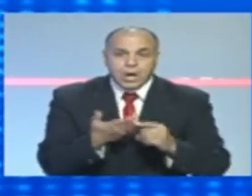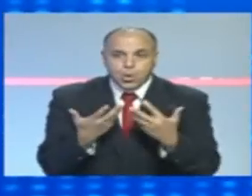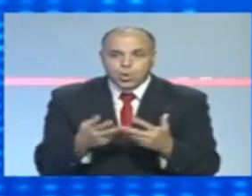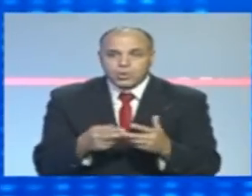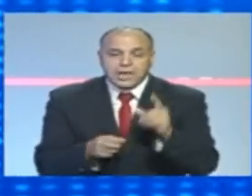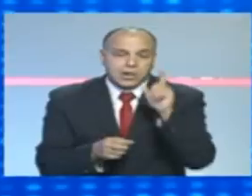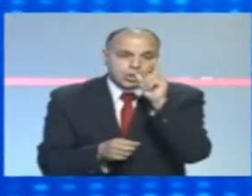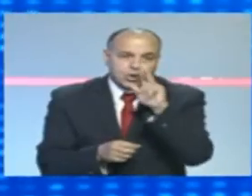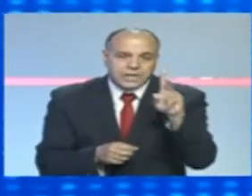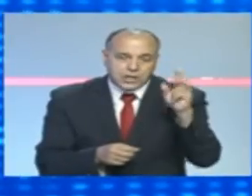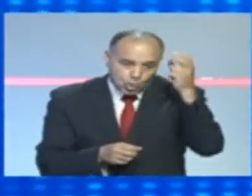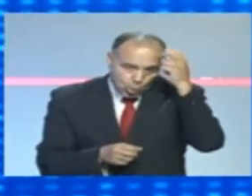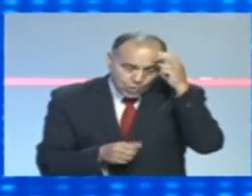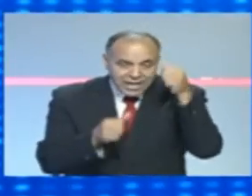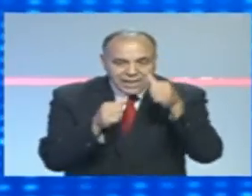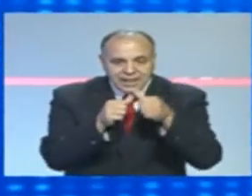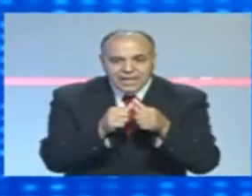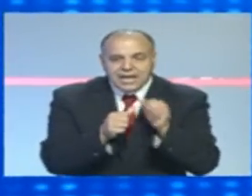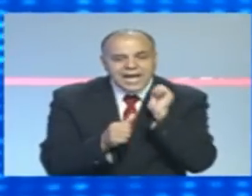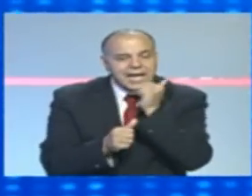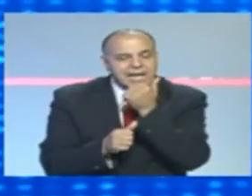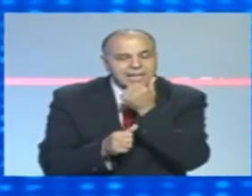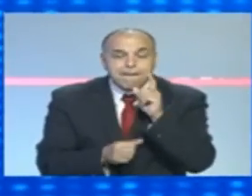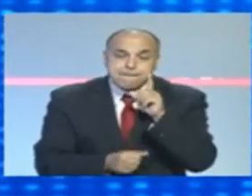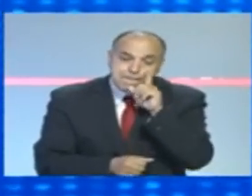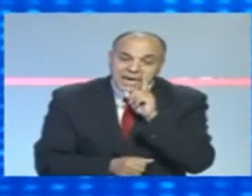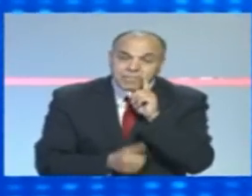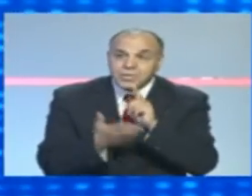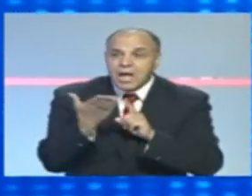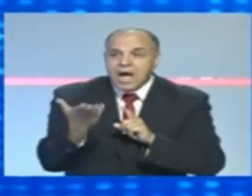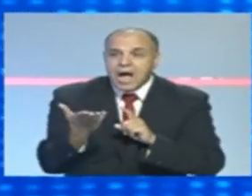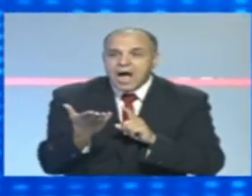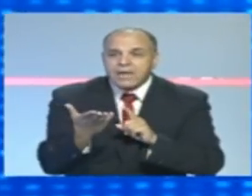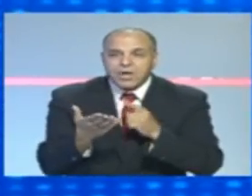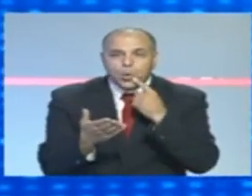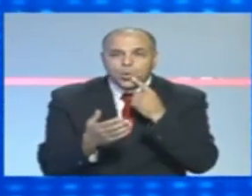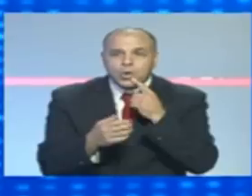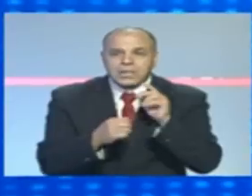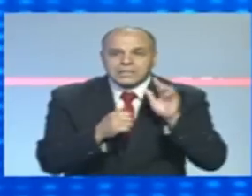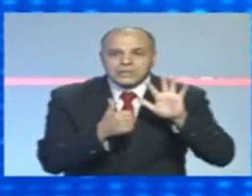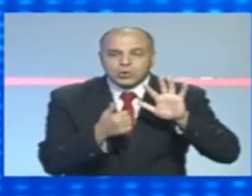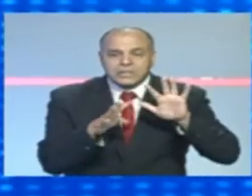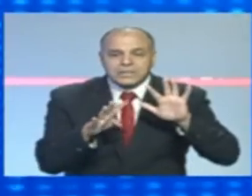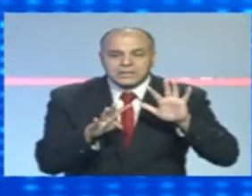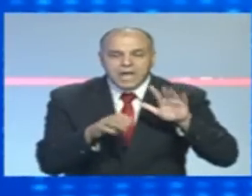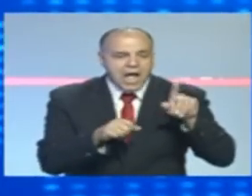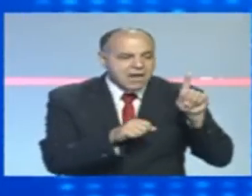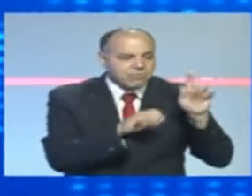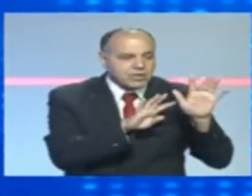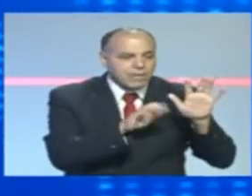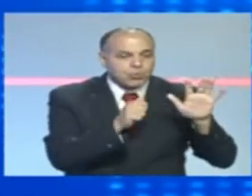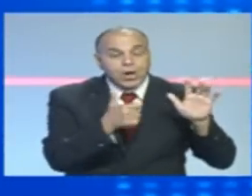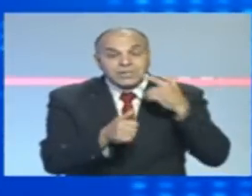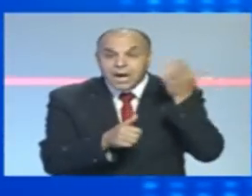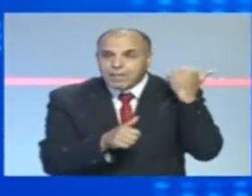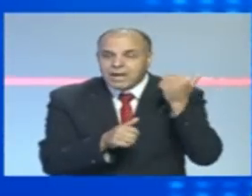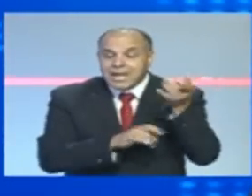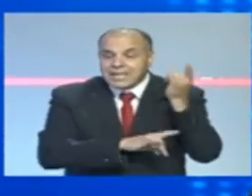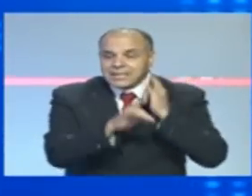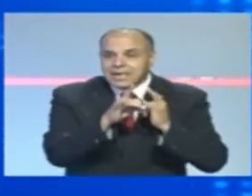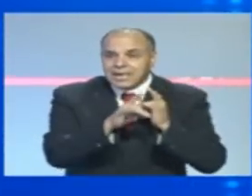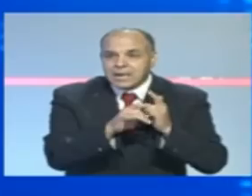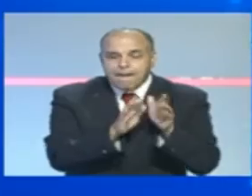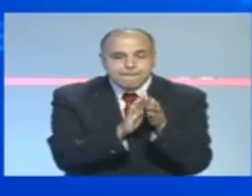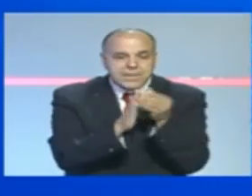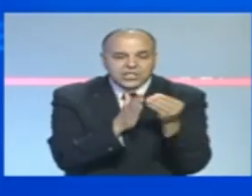الثالث عشر من او الذكرى عيد المراه الذي تم اقراره سنه سته وخمسين وتسعمائه والف تاريخ اصدار